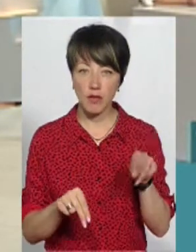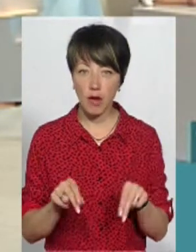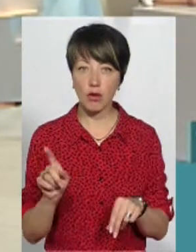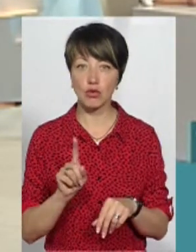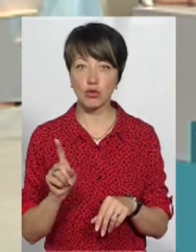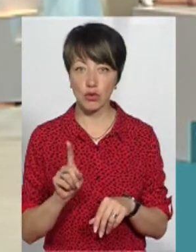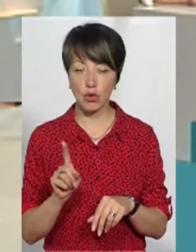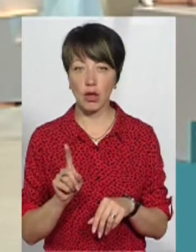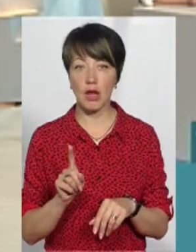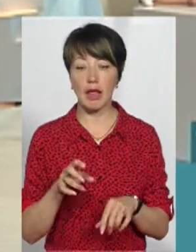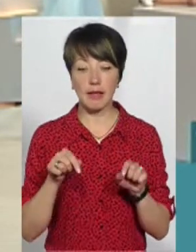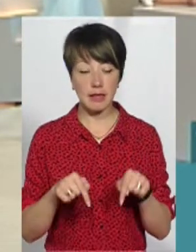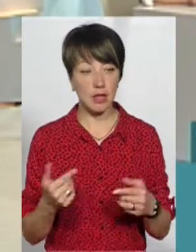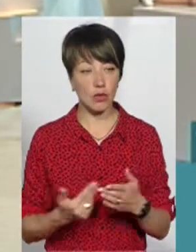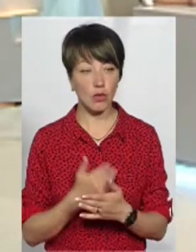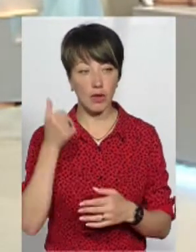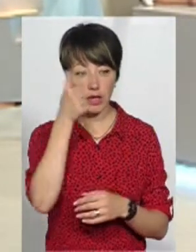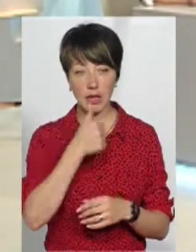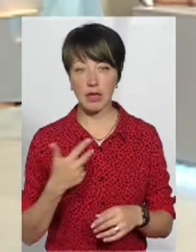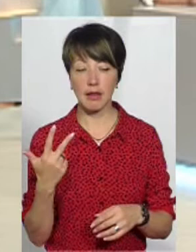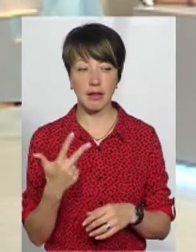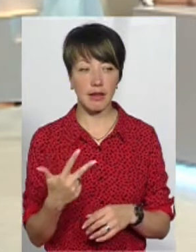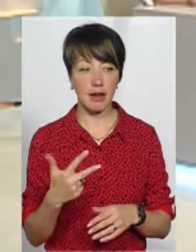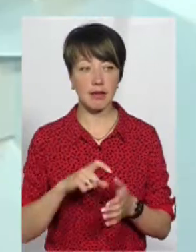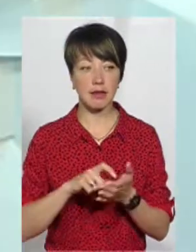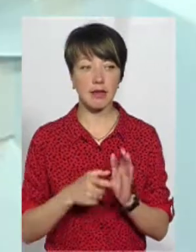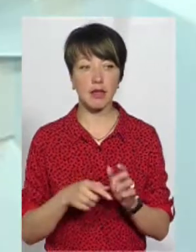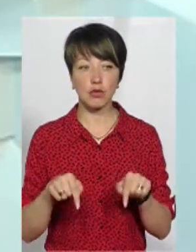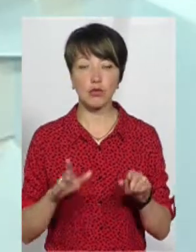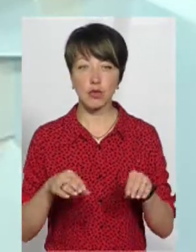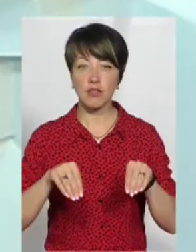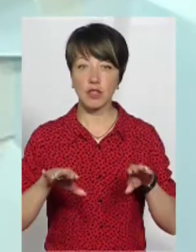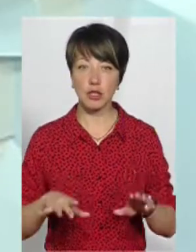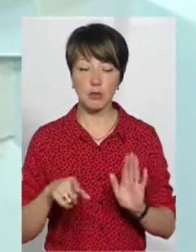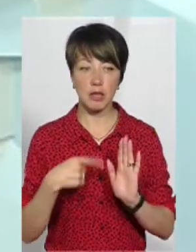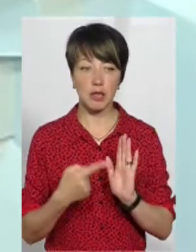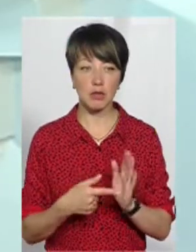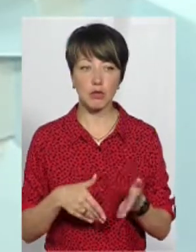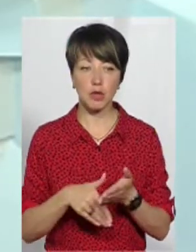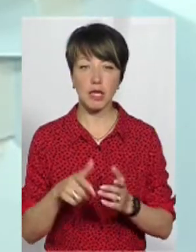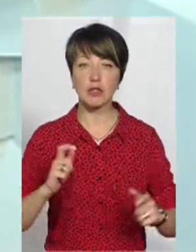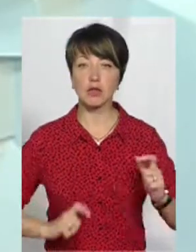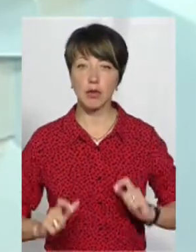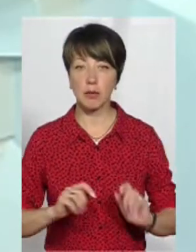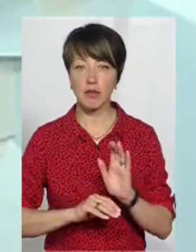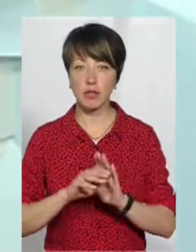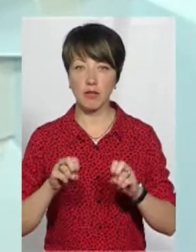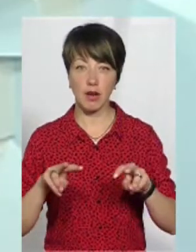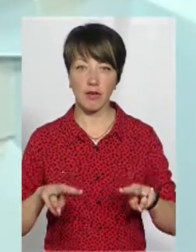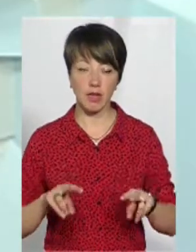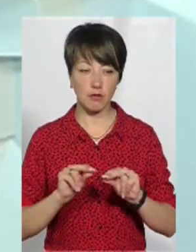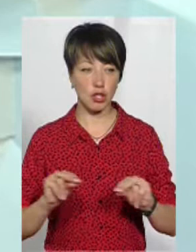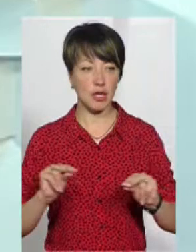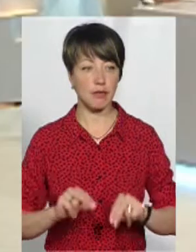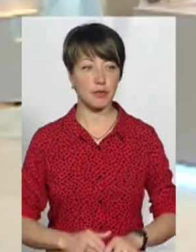що на цей новий рік, на 3-й клас, тут буде вирішене це питання з допомогою Інституту підвищення